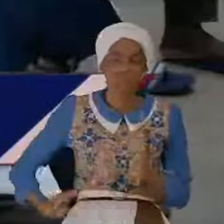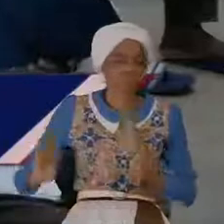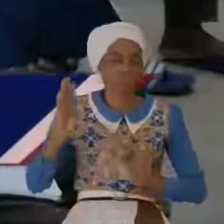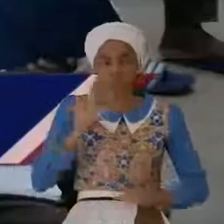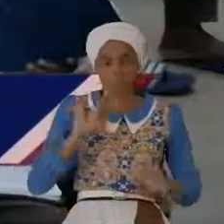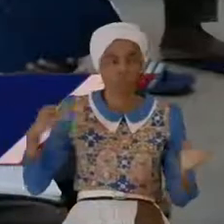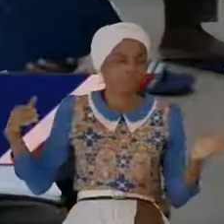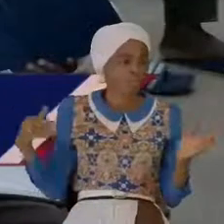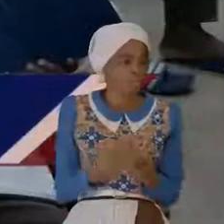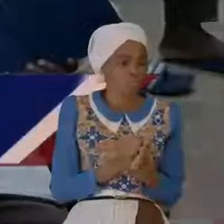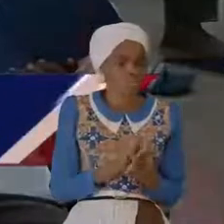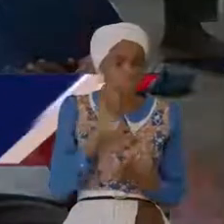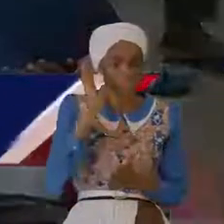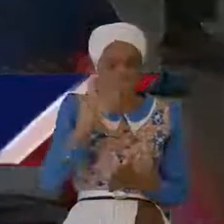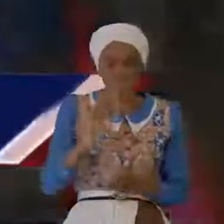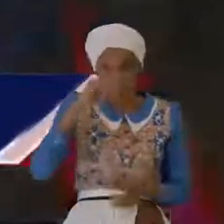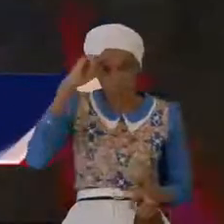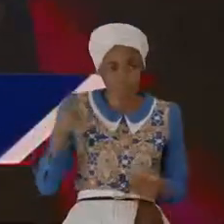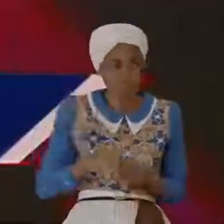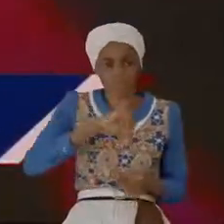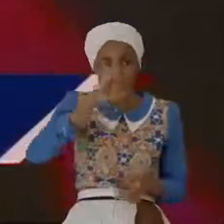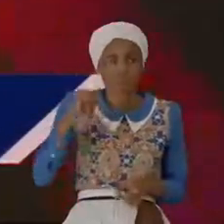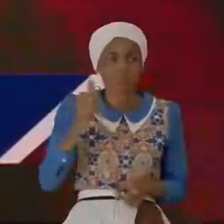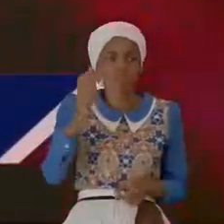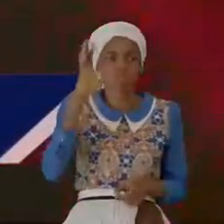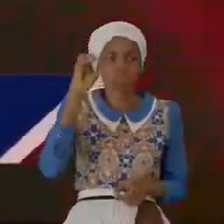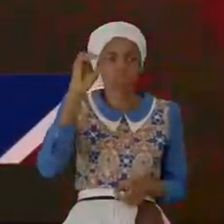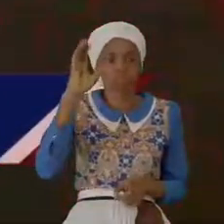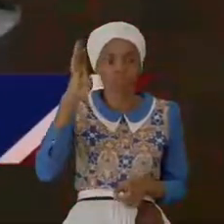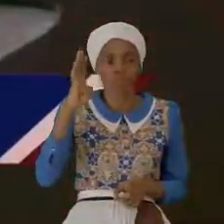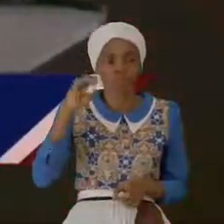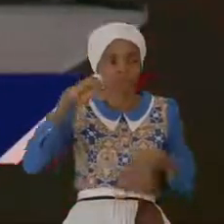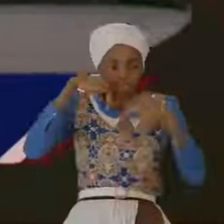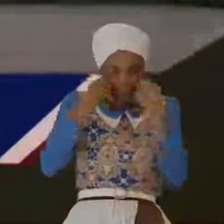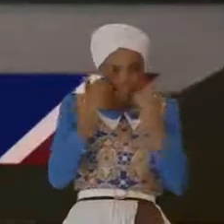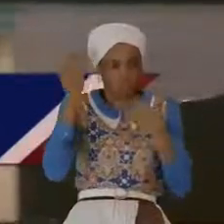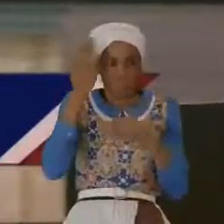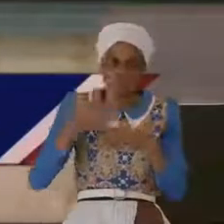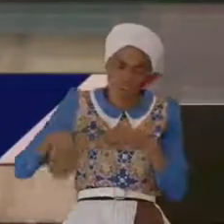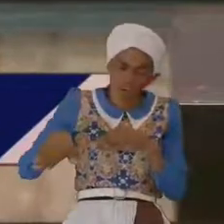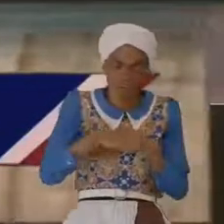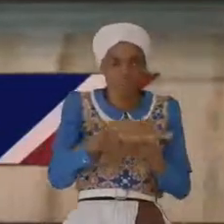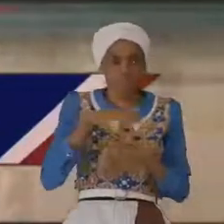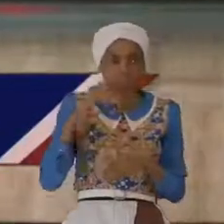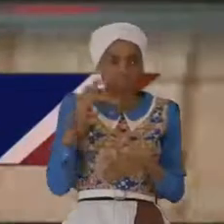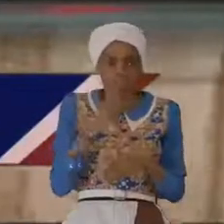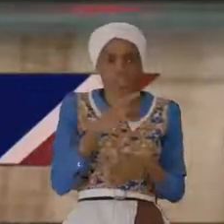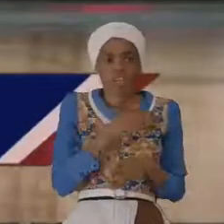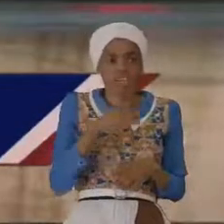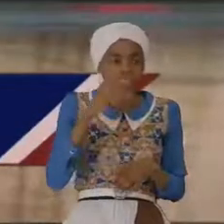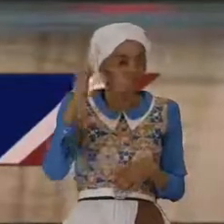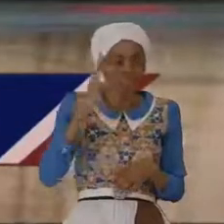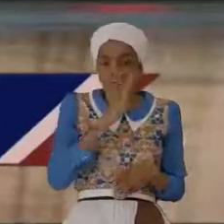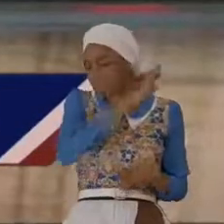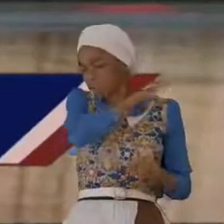À cause de ta violence contre ton frère Jacob, tu seras couvert de honte et tu seras